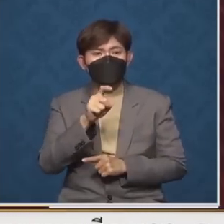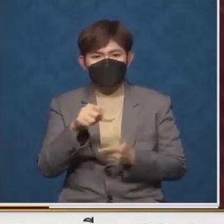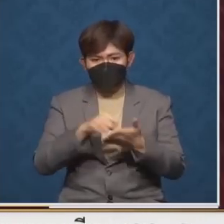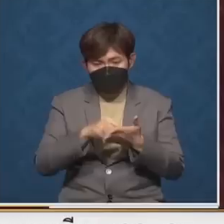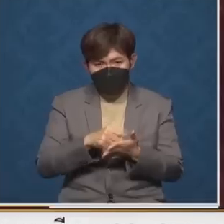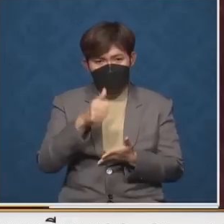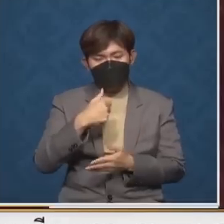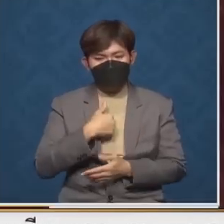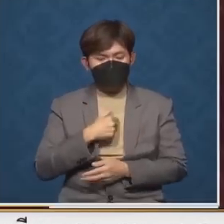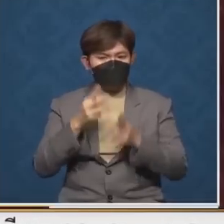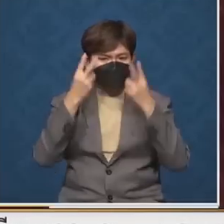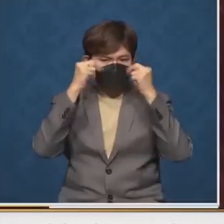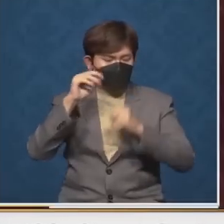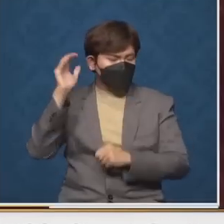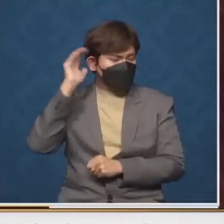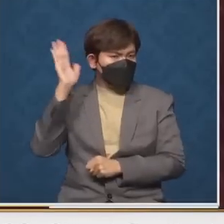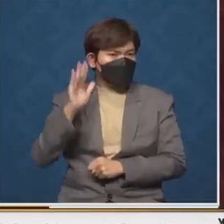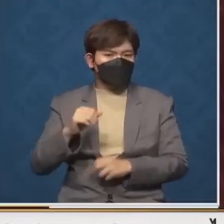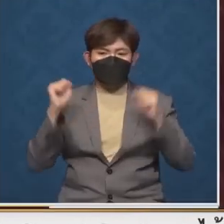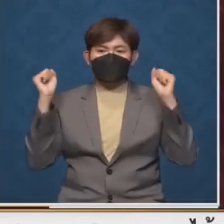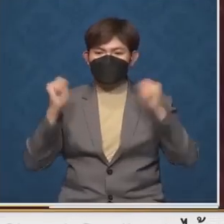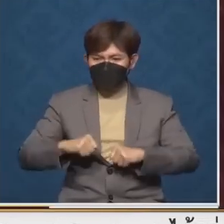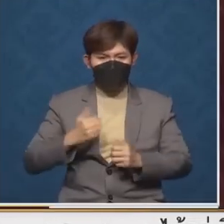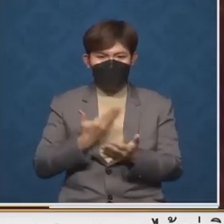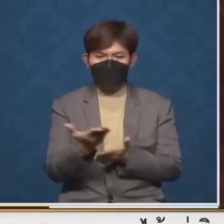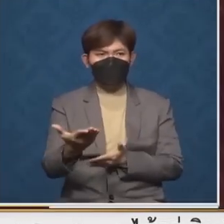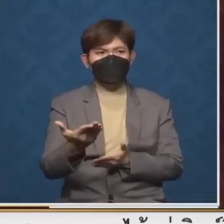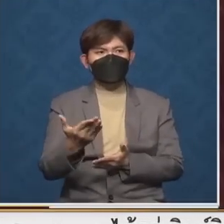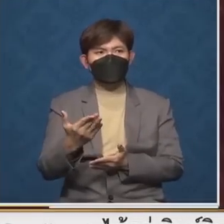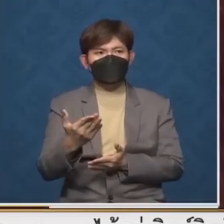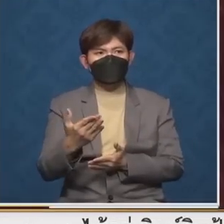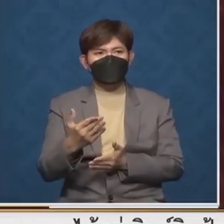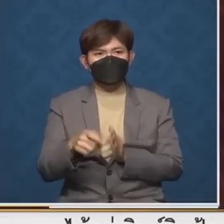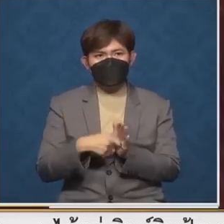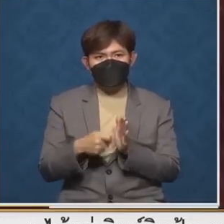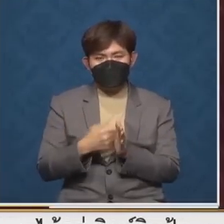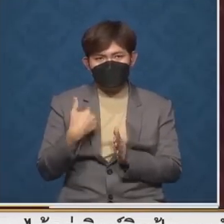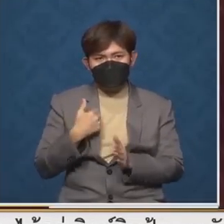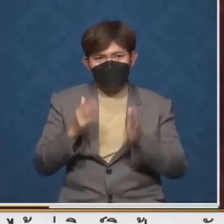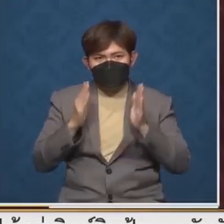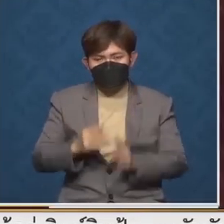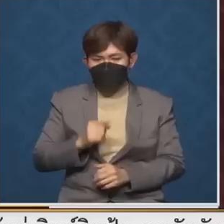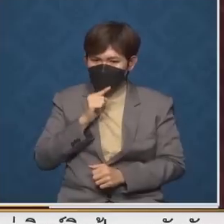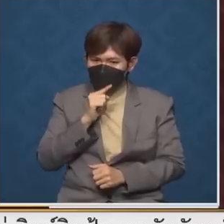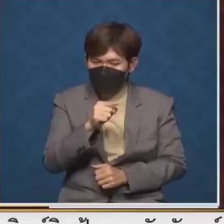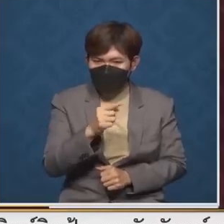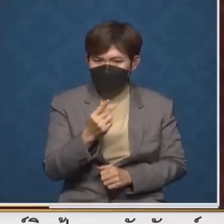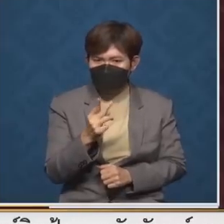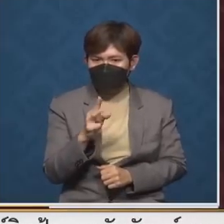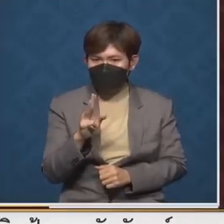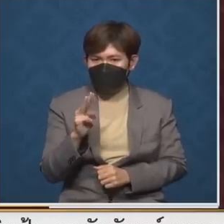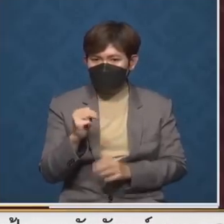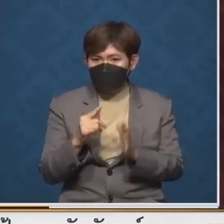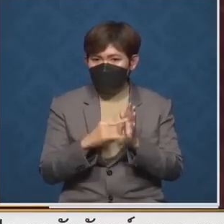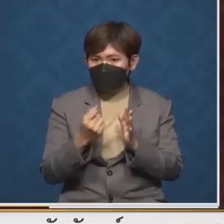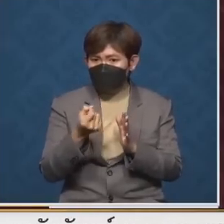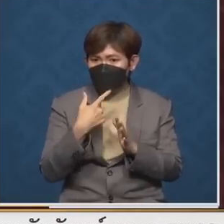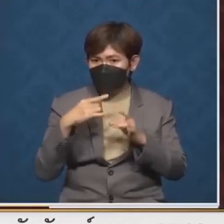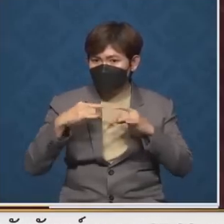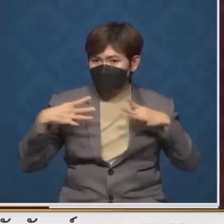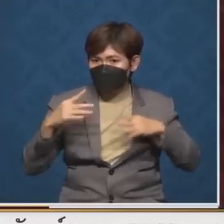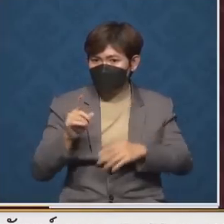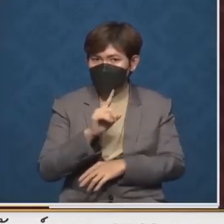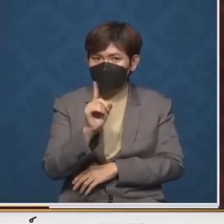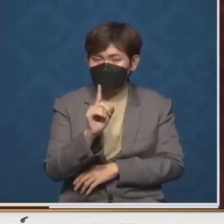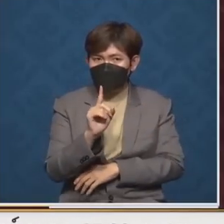ไม่เชื่ออนายกผมจะนุมัรใหเข้าจัดซือมนต้องมีคนไปสั่งการให้ค. ร. พวกนี้กินยาอะไร ผิดปกติแ่นอน